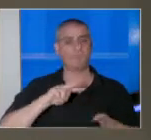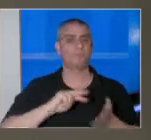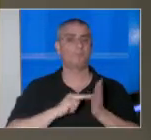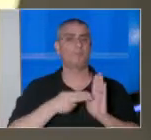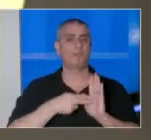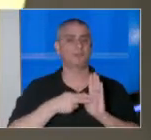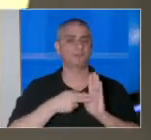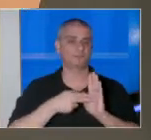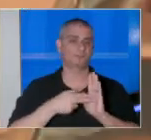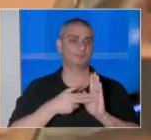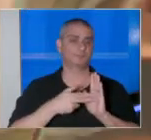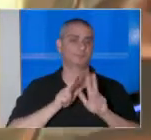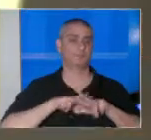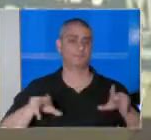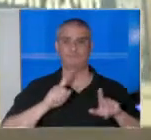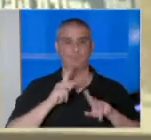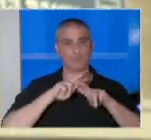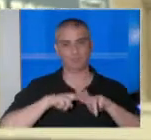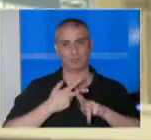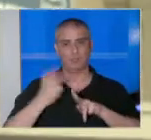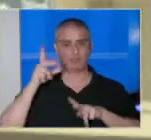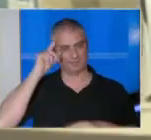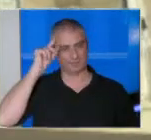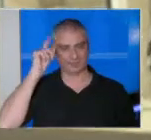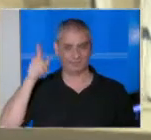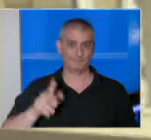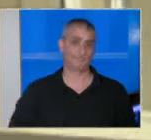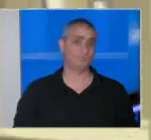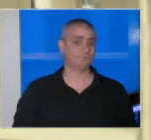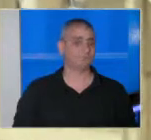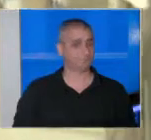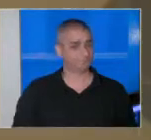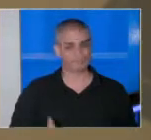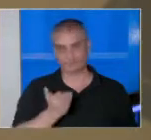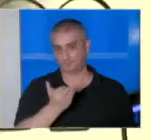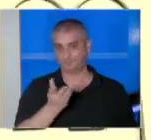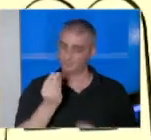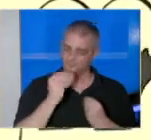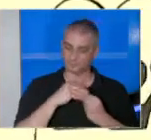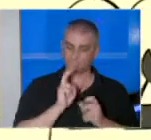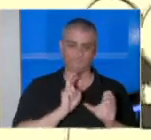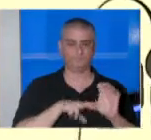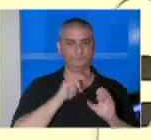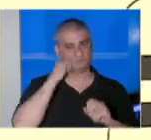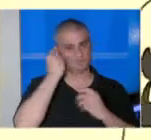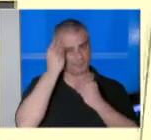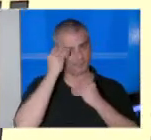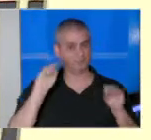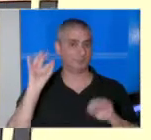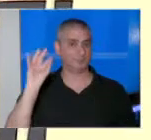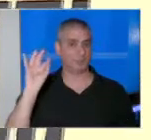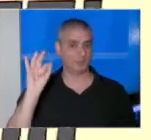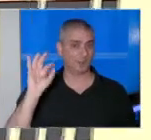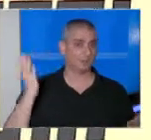ה... ארציים, ולא להישאר רק בעיריית תל אביב. אז הנה, עוד משתתף שמחר ימסור את ההצהרה